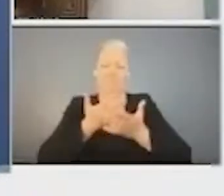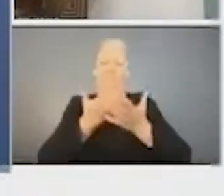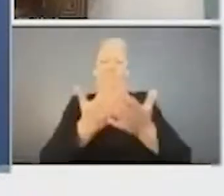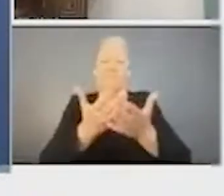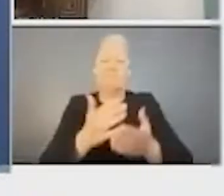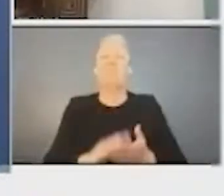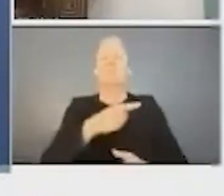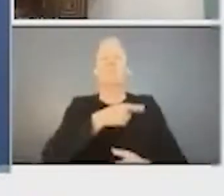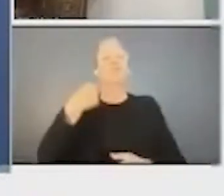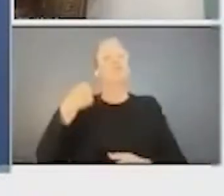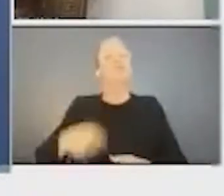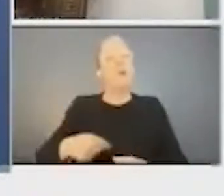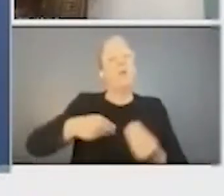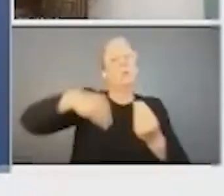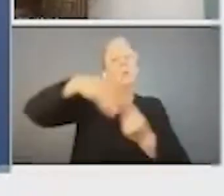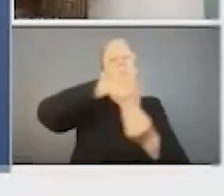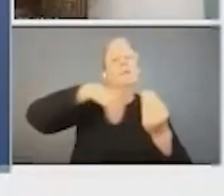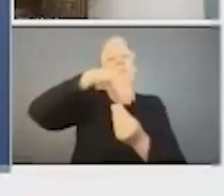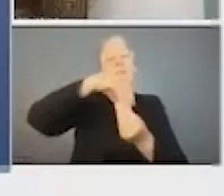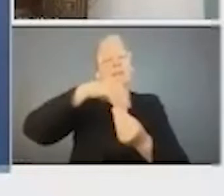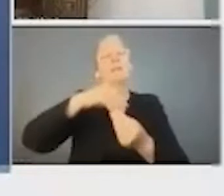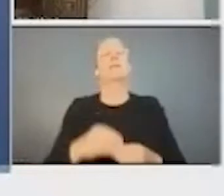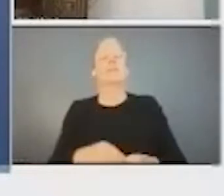أرسل لكم تحياتي من الصين